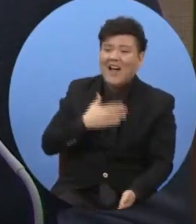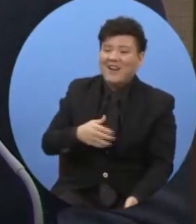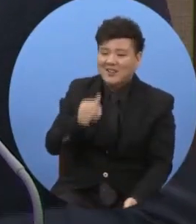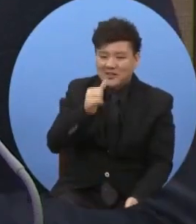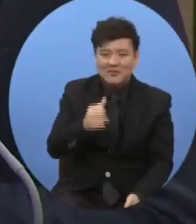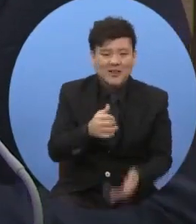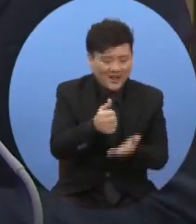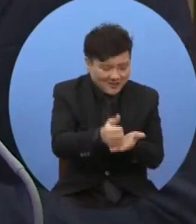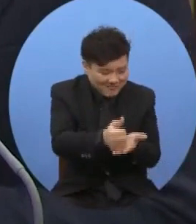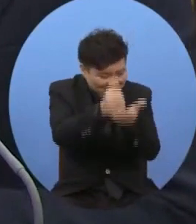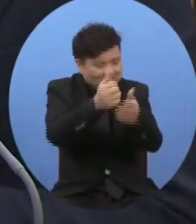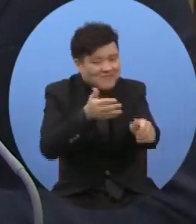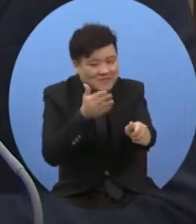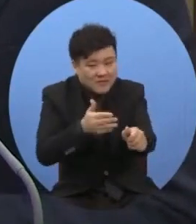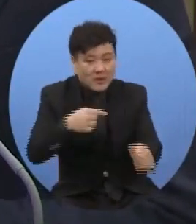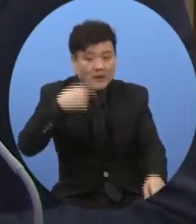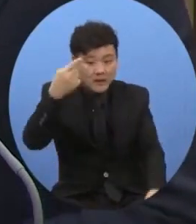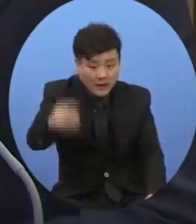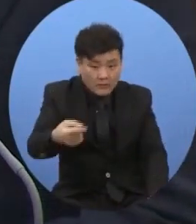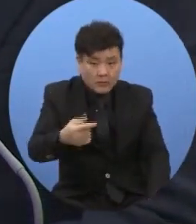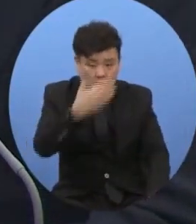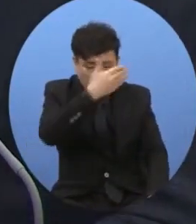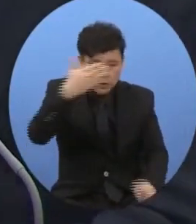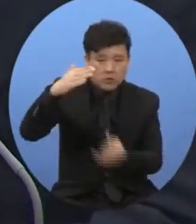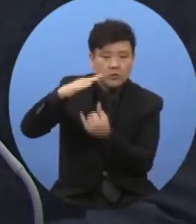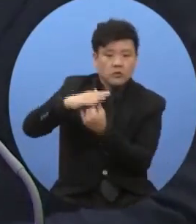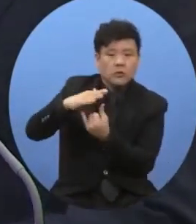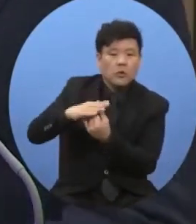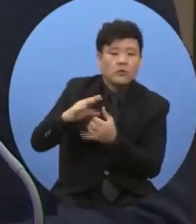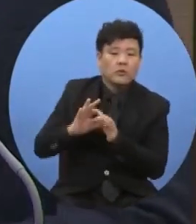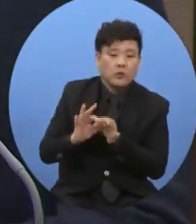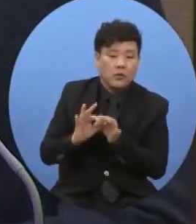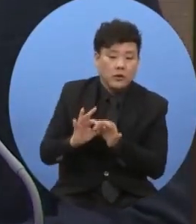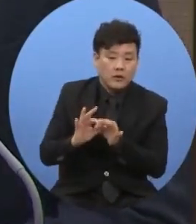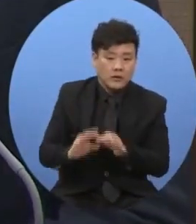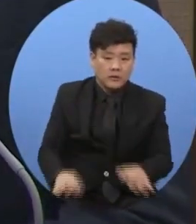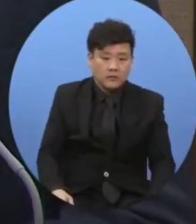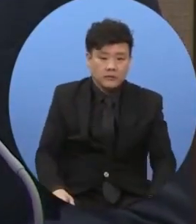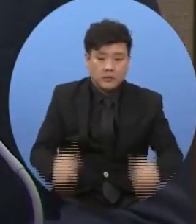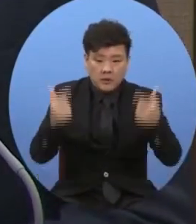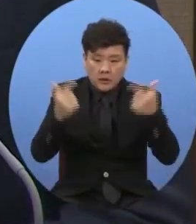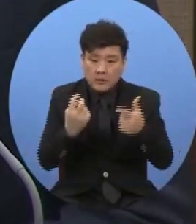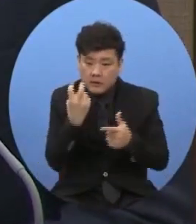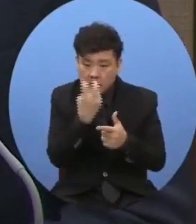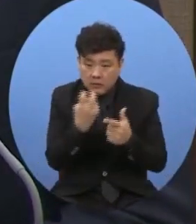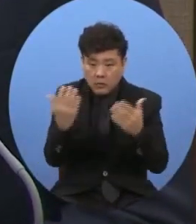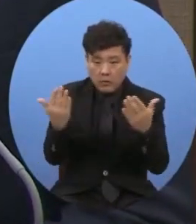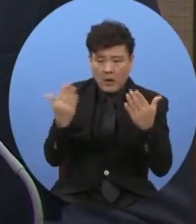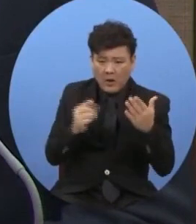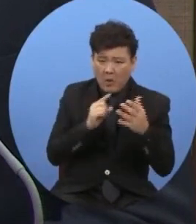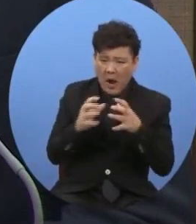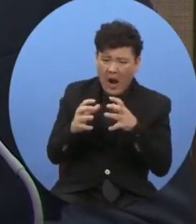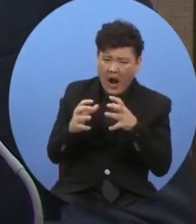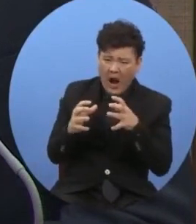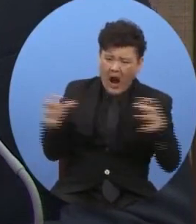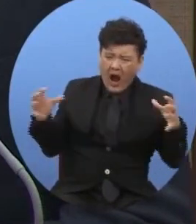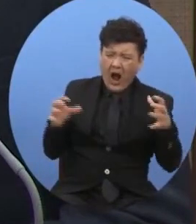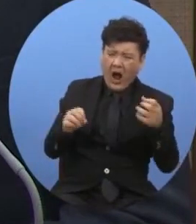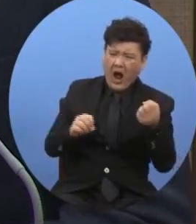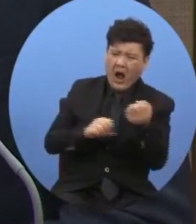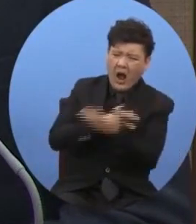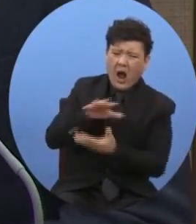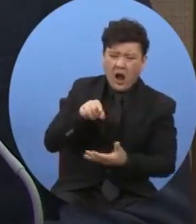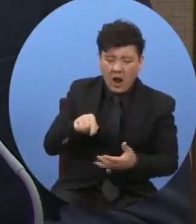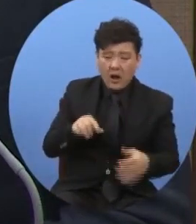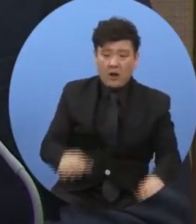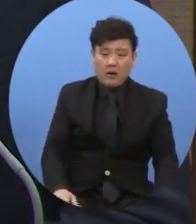바라겠습니다. 네. 네. 시장님 다음으로 청소년 관련해서 좀 여쭙겠는데요. 늘봄학교가 지금 논란입니다. 네. 시장님께서는 지금 서울론